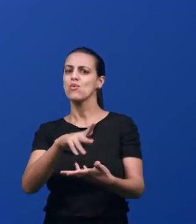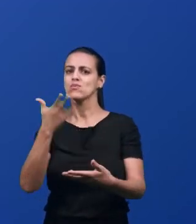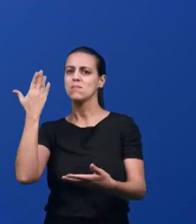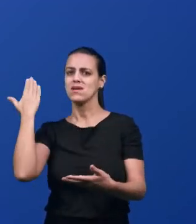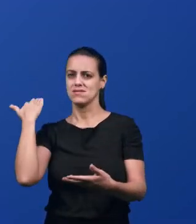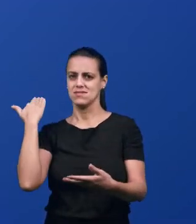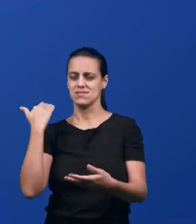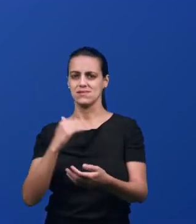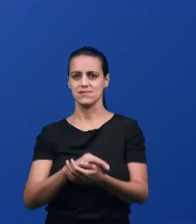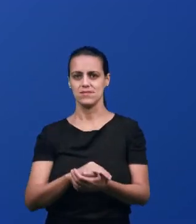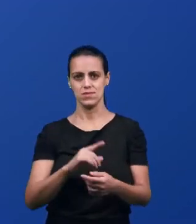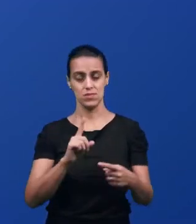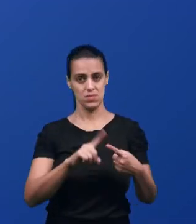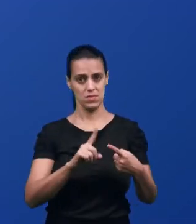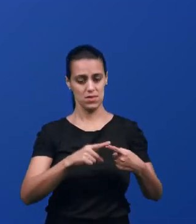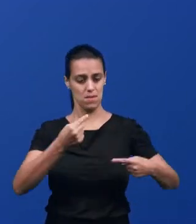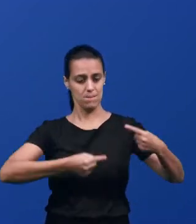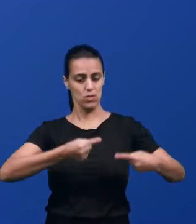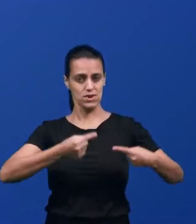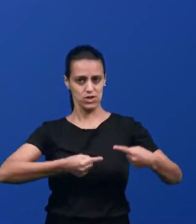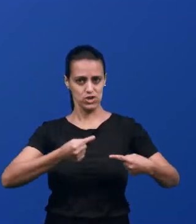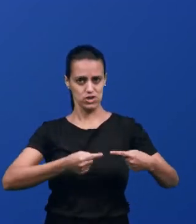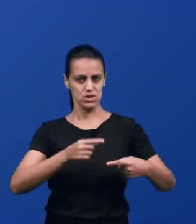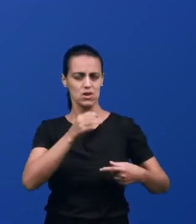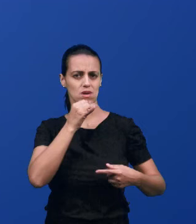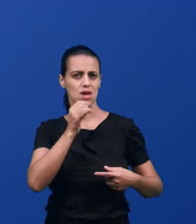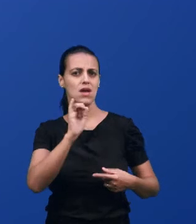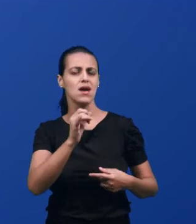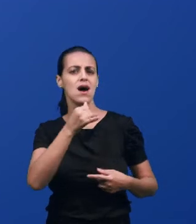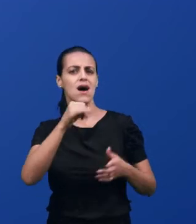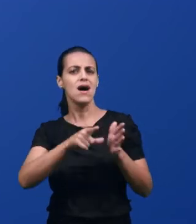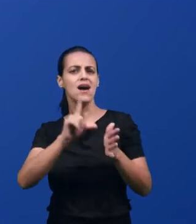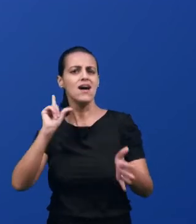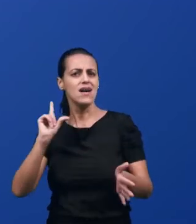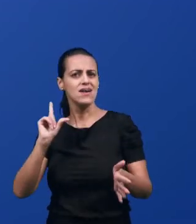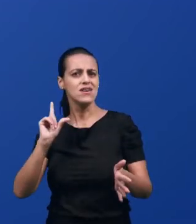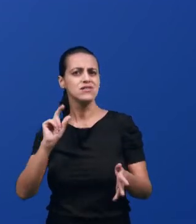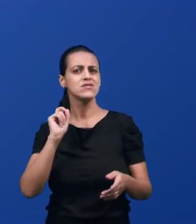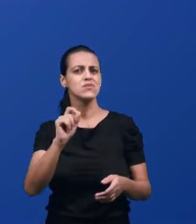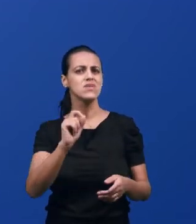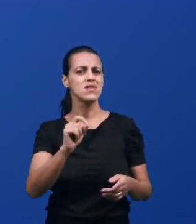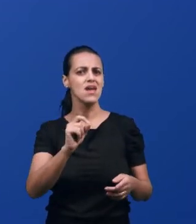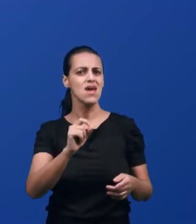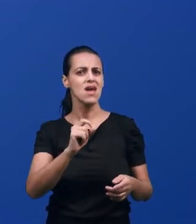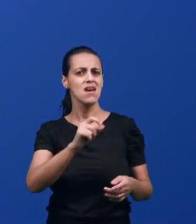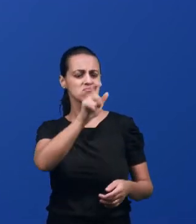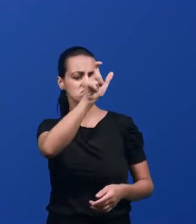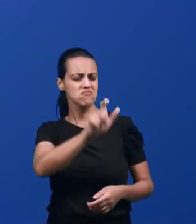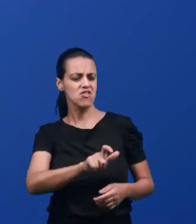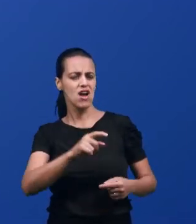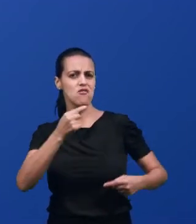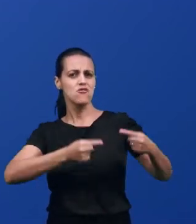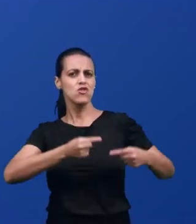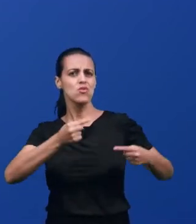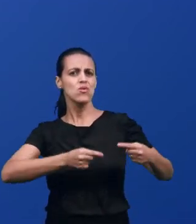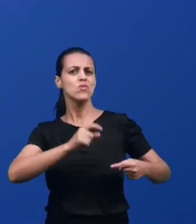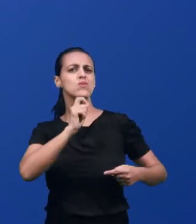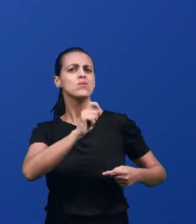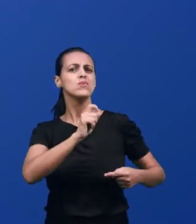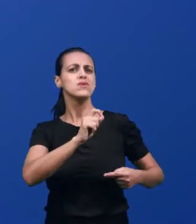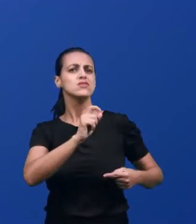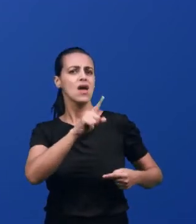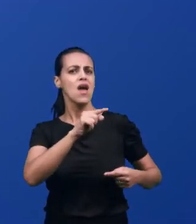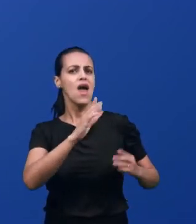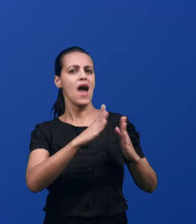provoqué dans le monde de cette époque? Dans la politique, avant le livre examen des Écritures, la figure politique du